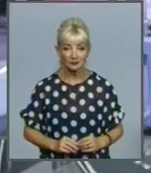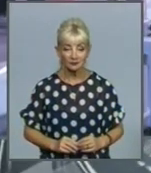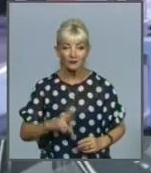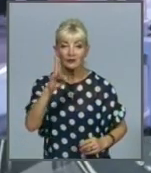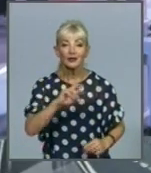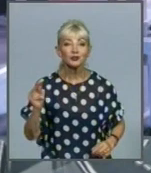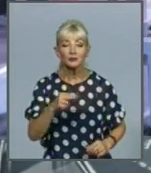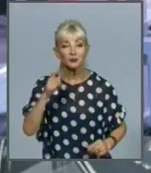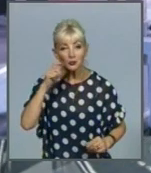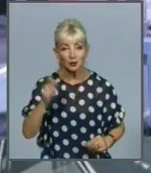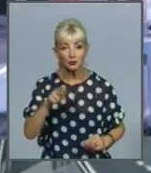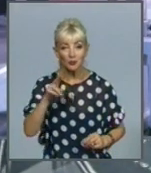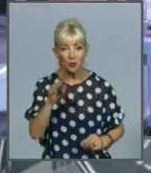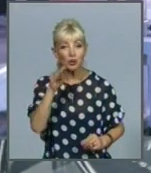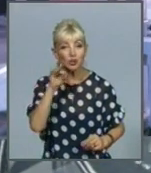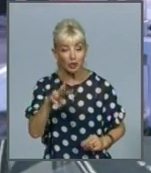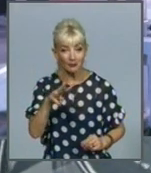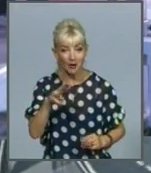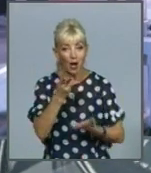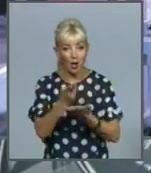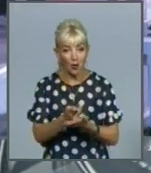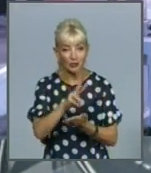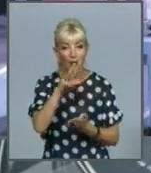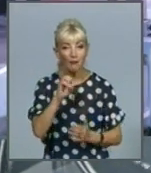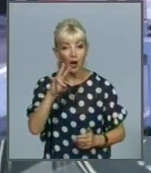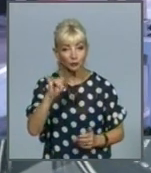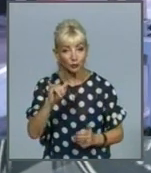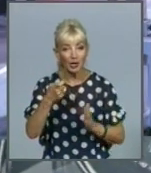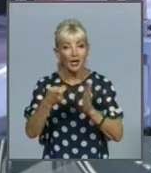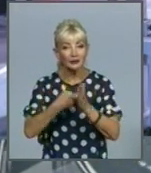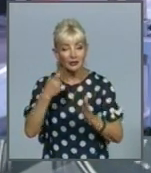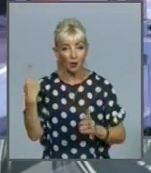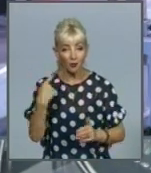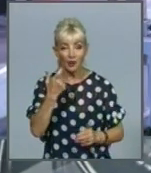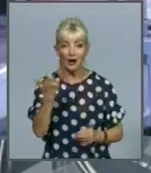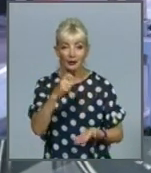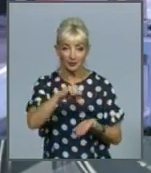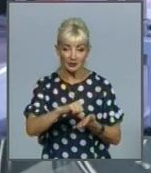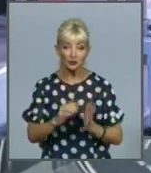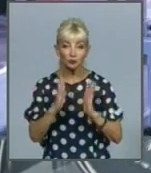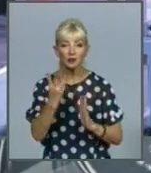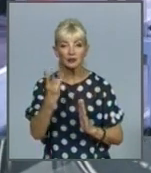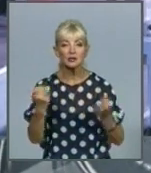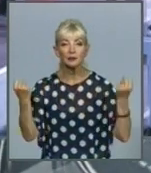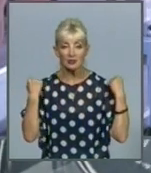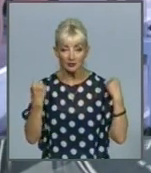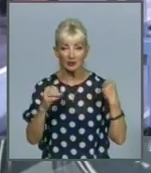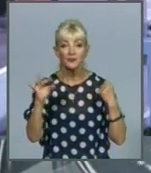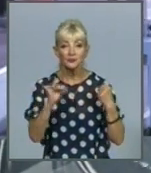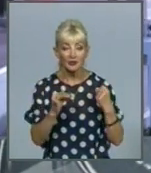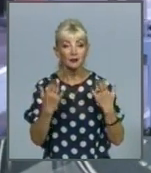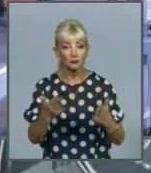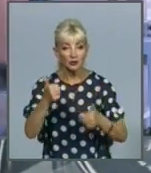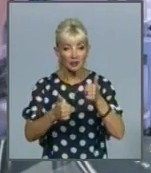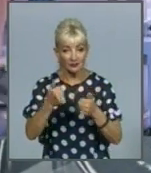На чемпионате Украины по жиму лежа, который проходил в Мангуше Донецкой области, Харьков представляли всего 3 спортсменов. И вот,